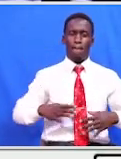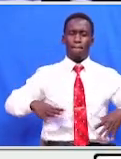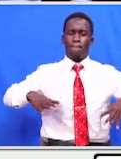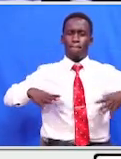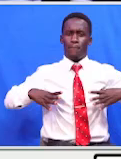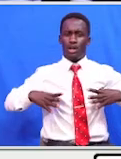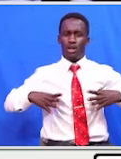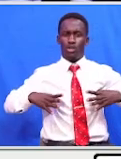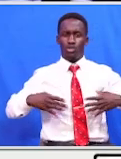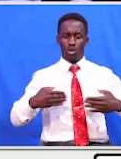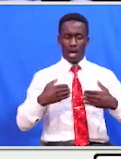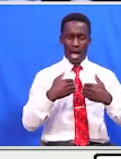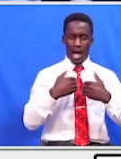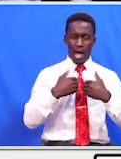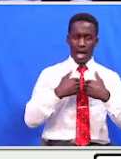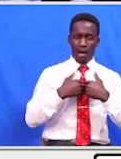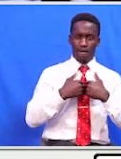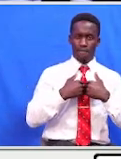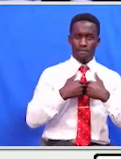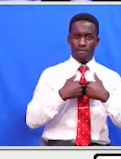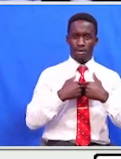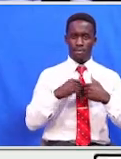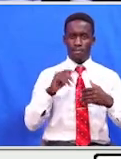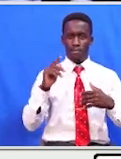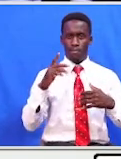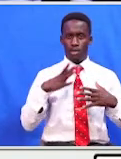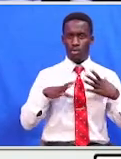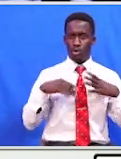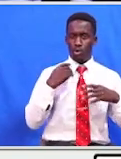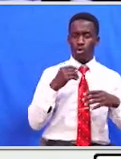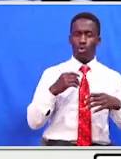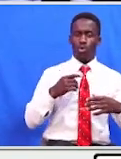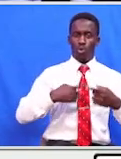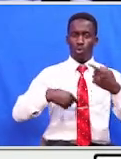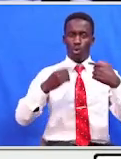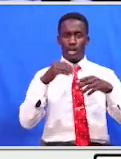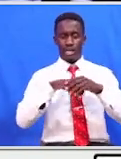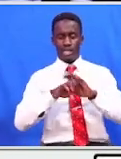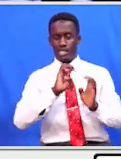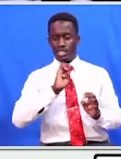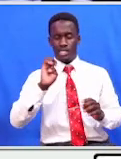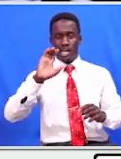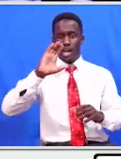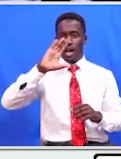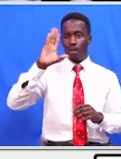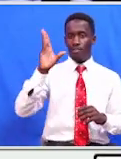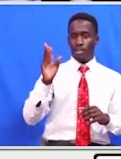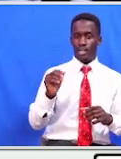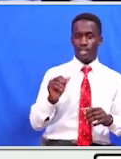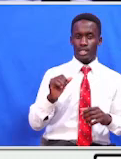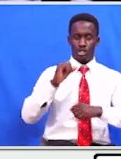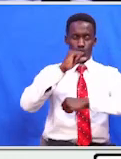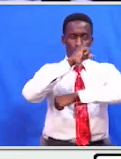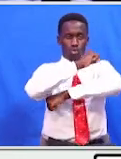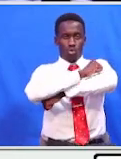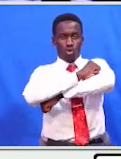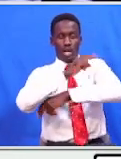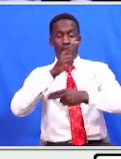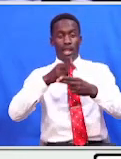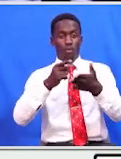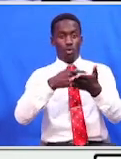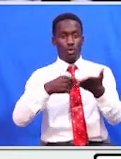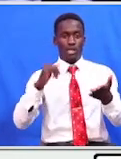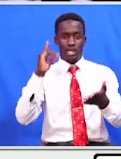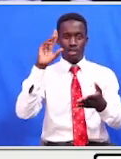yanajivunia kuwa na mwanariadha aliyebobea katika mashindano ya mwaka huu ya shule za upili za Afrika Mashariki nchini Uganda, Ivy Chepleting, mwenye umri wa